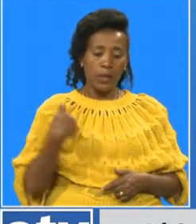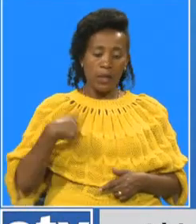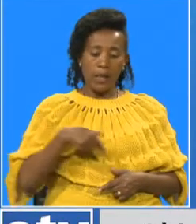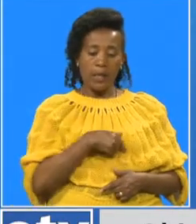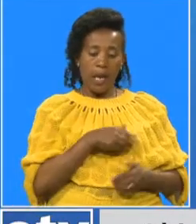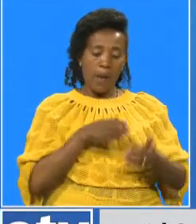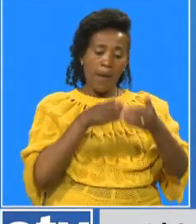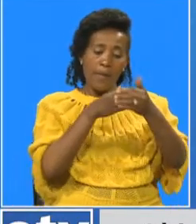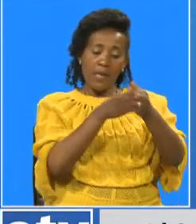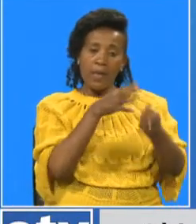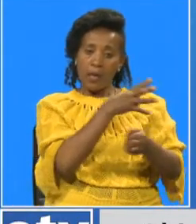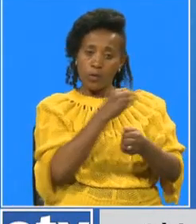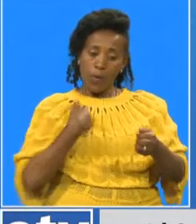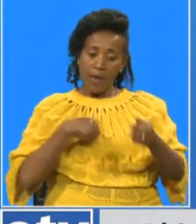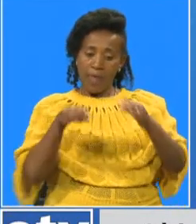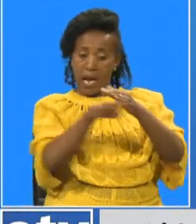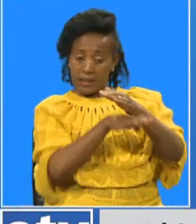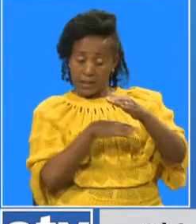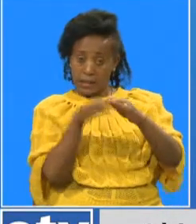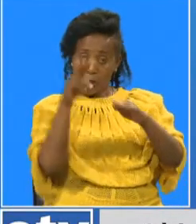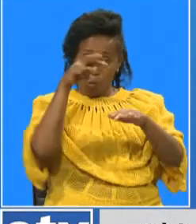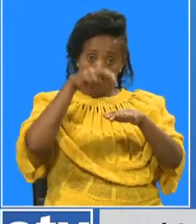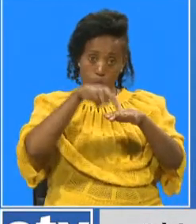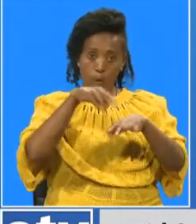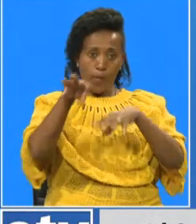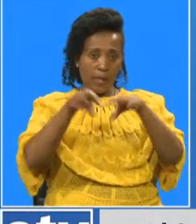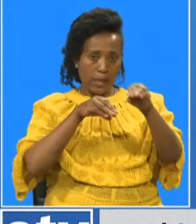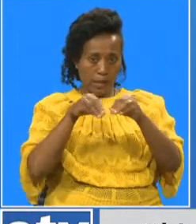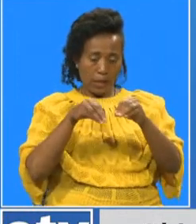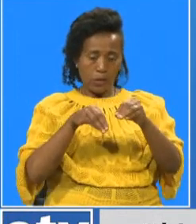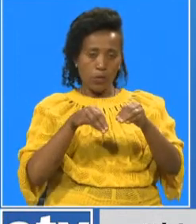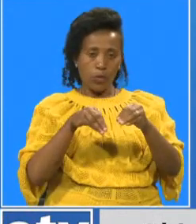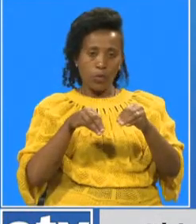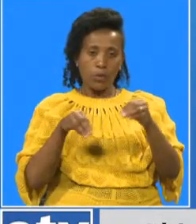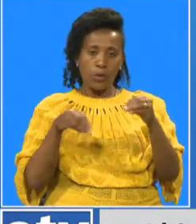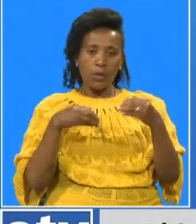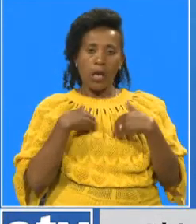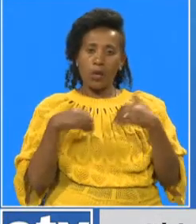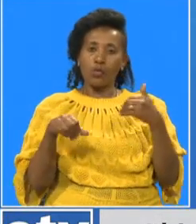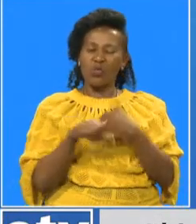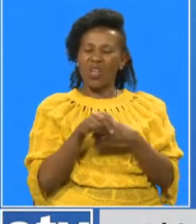እኛ በመንመራቸውና በእኛ ስር ተደራጅተው በሚንቀሳቀሱት የደረሰው ዳሜጅ ያን ያክል ክፉ አይደለም።